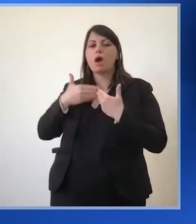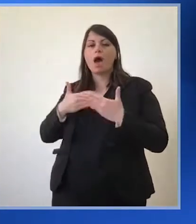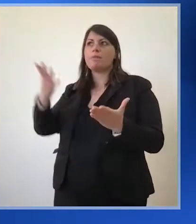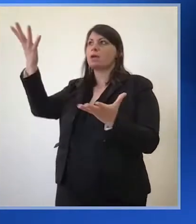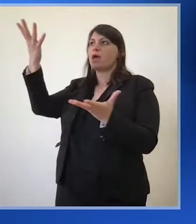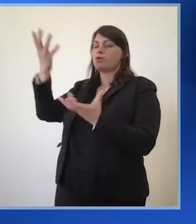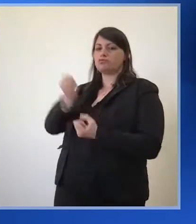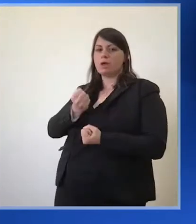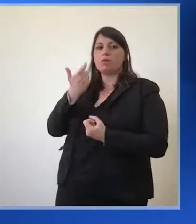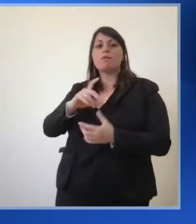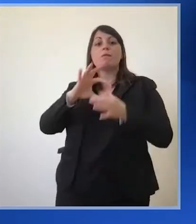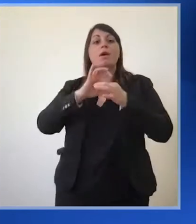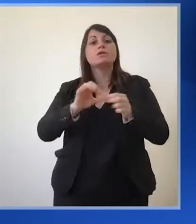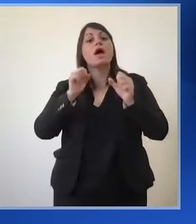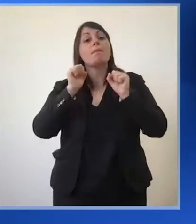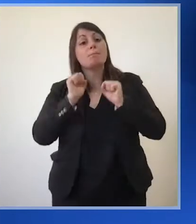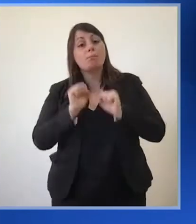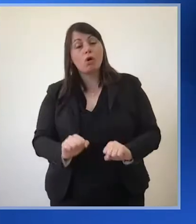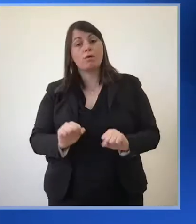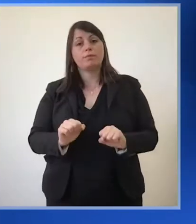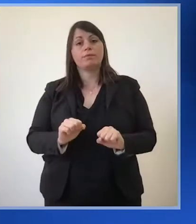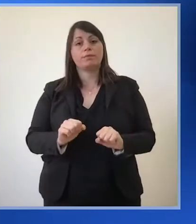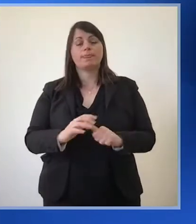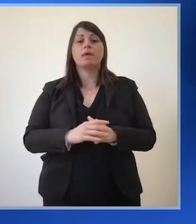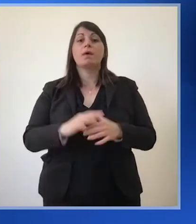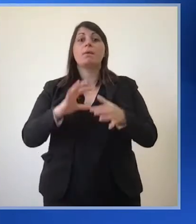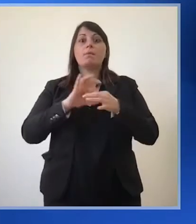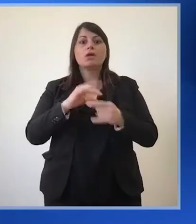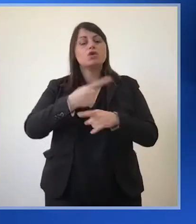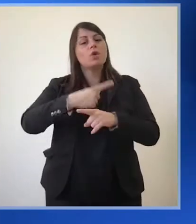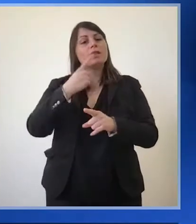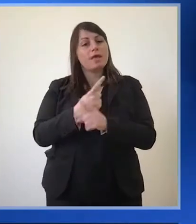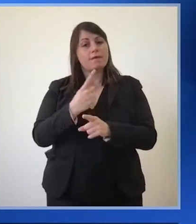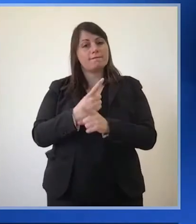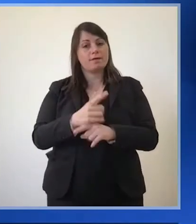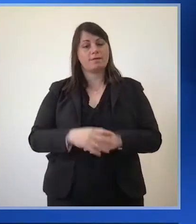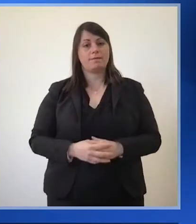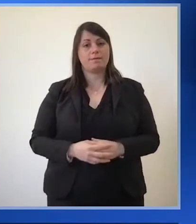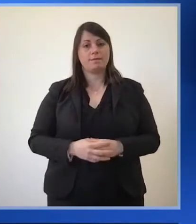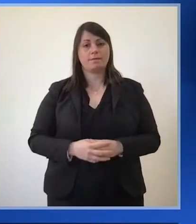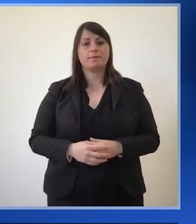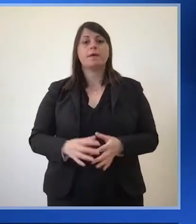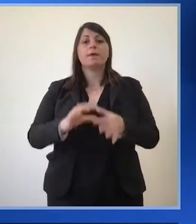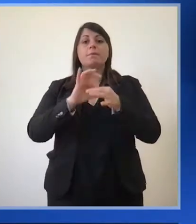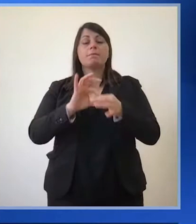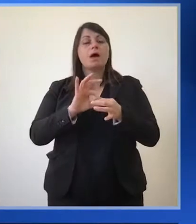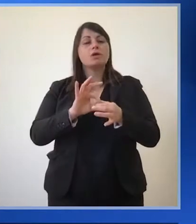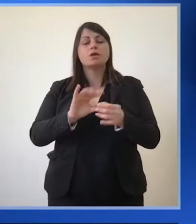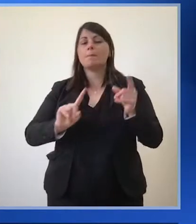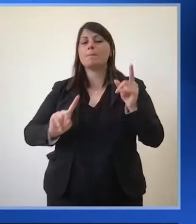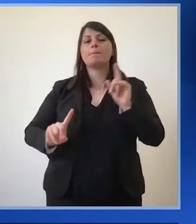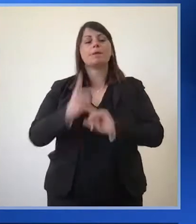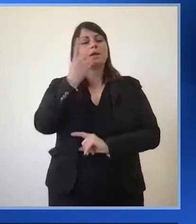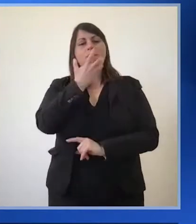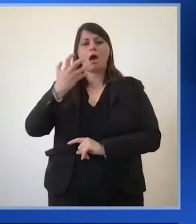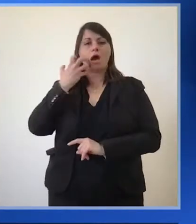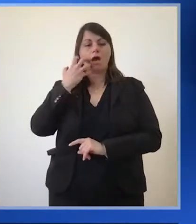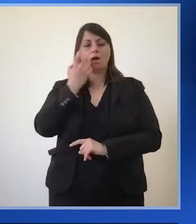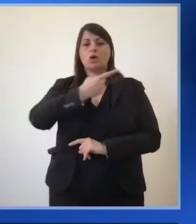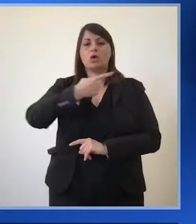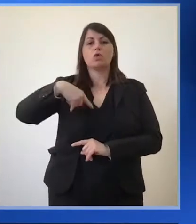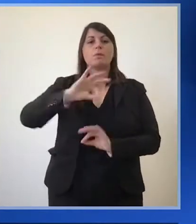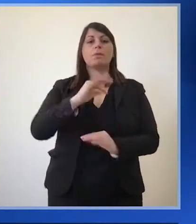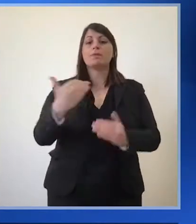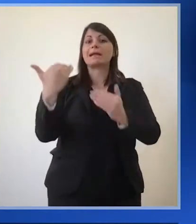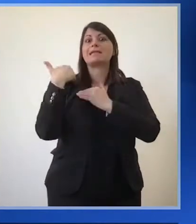possibile, la pace è doverosa, la pace è primaria responsabilità